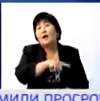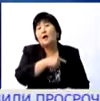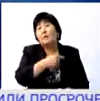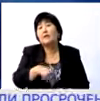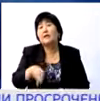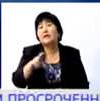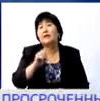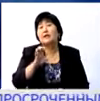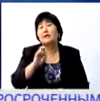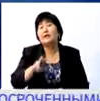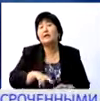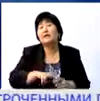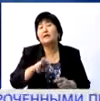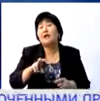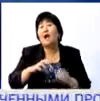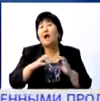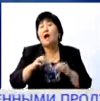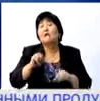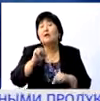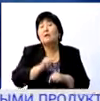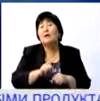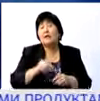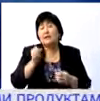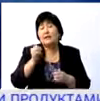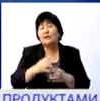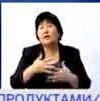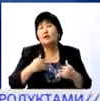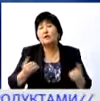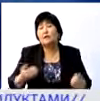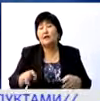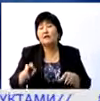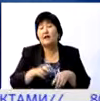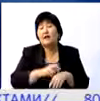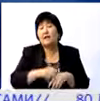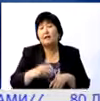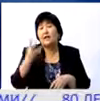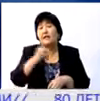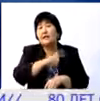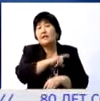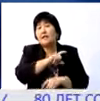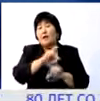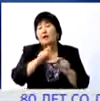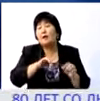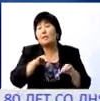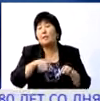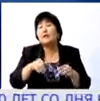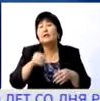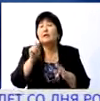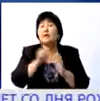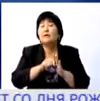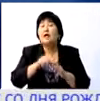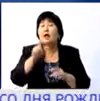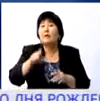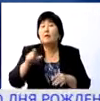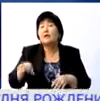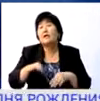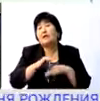высадился на автовокзале центр здорового образа жизни совместно с врачами 3 поликлиники пригласили пройти обследование пассажиров и